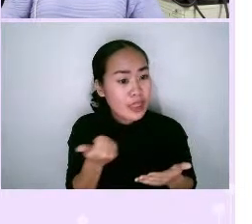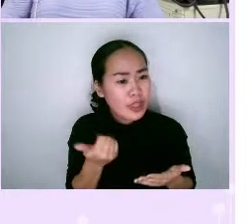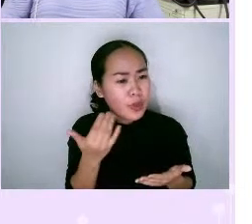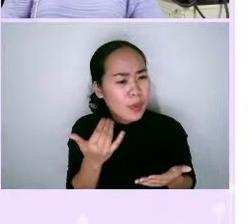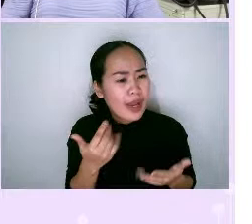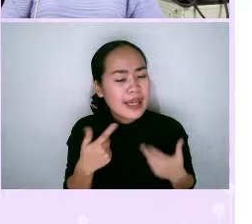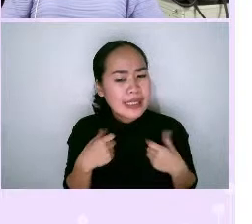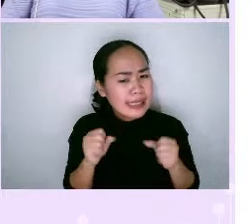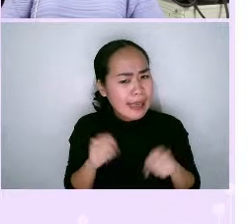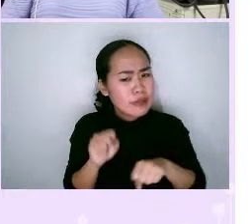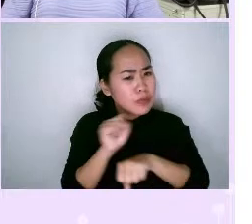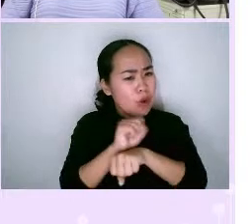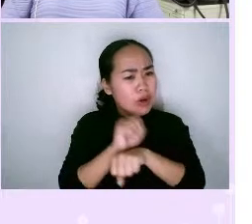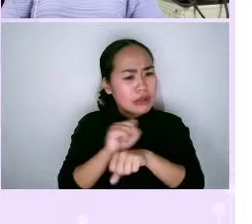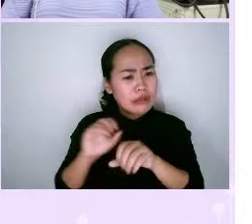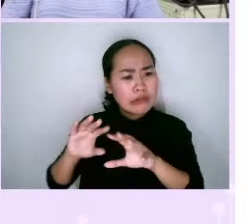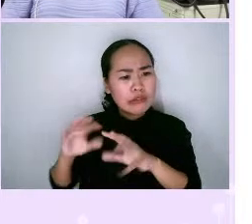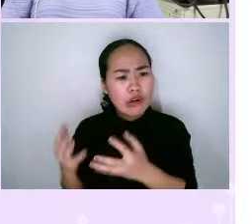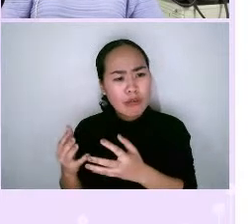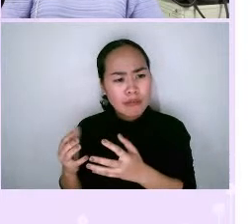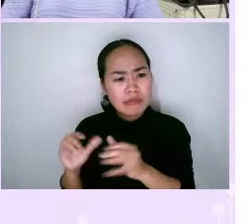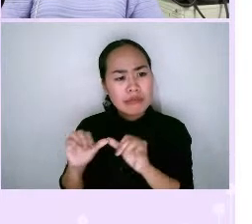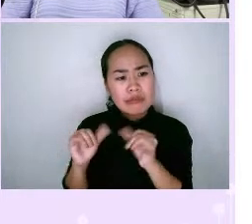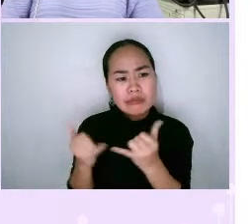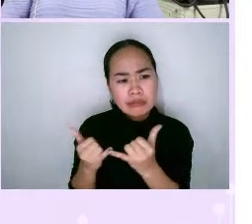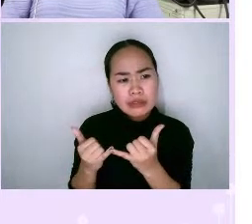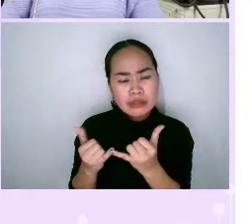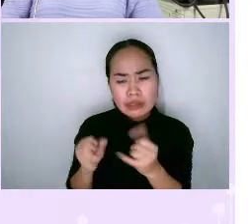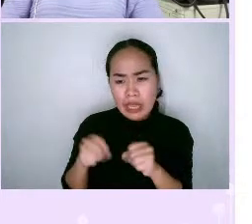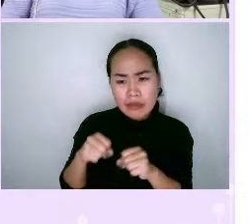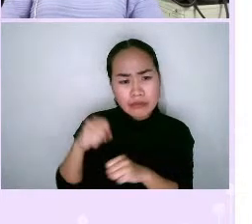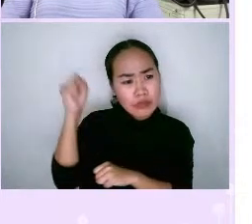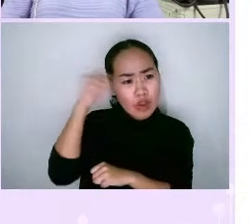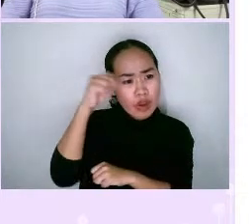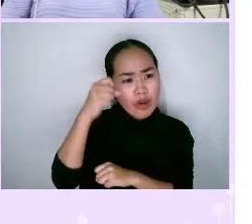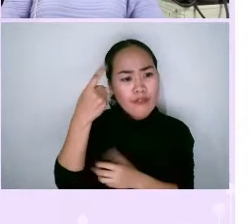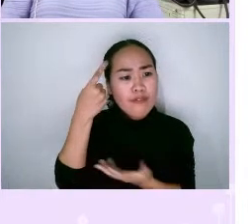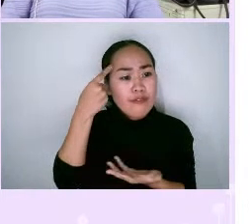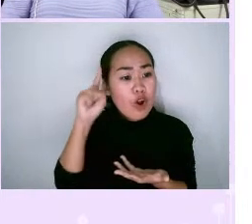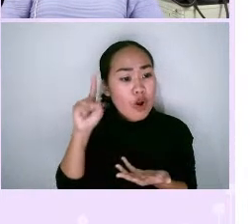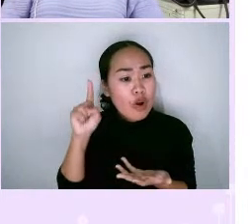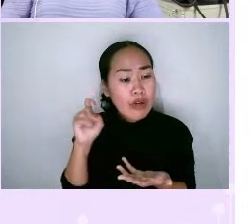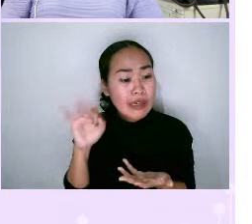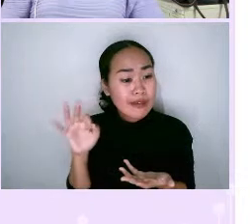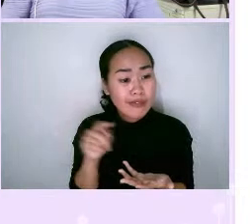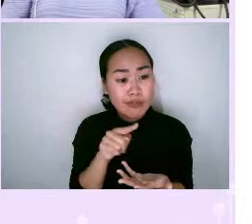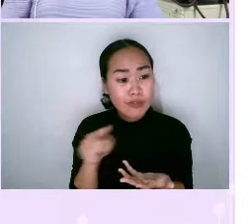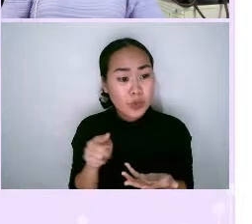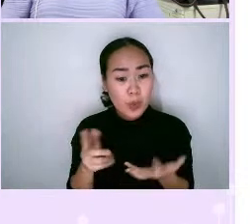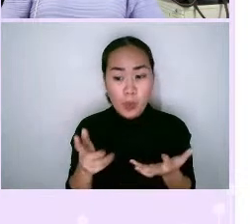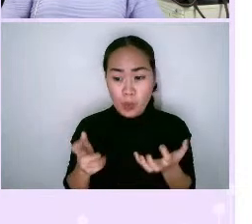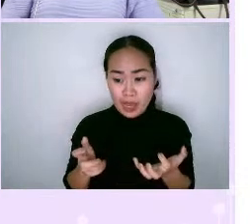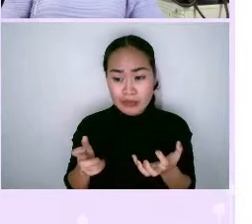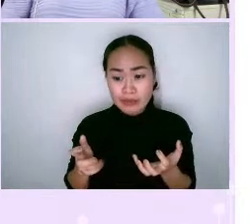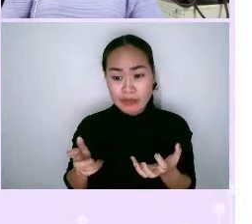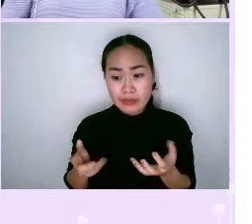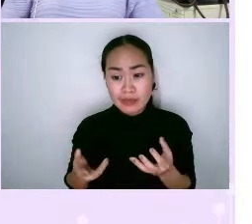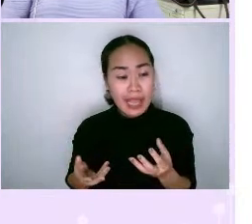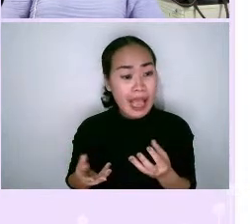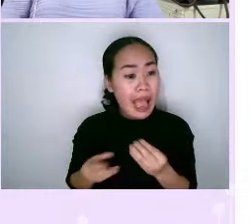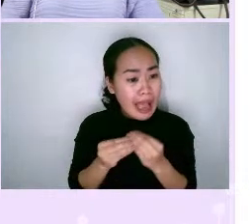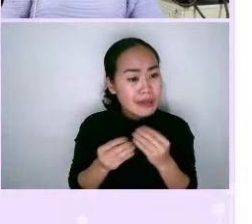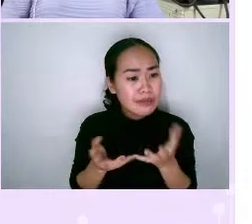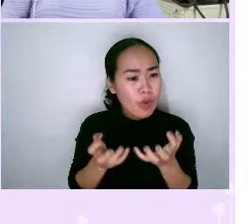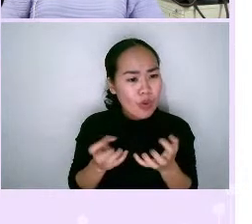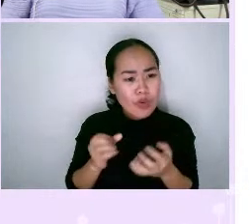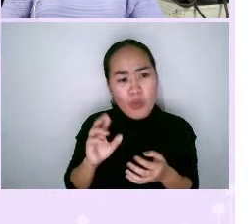working group agencies na nag-offer po ng scholarship kung gusto po nating ipagpatuloy ang ating pag-aaral.